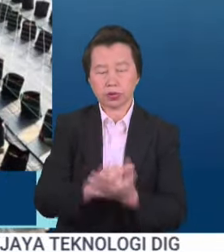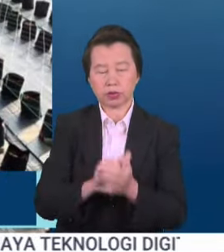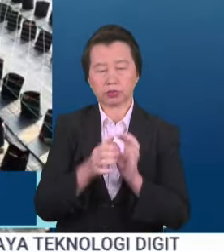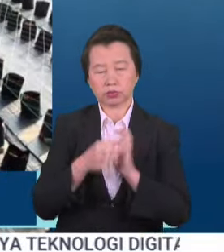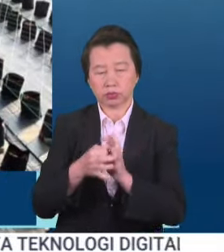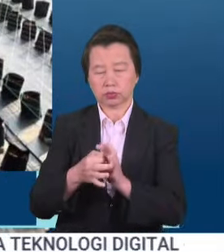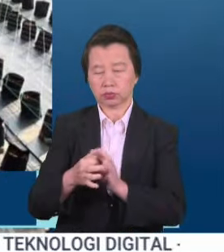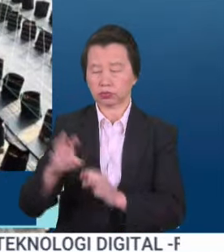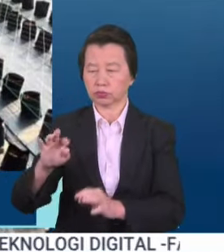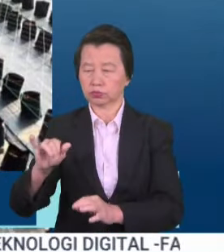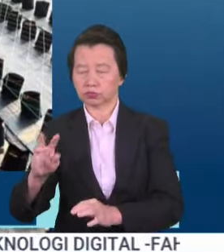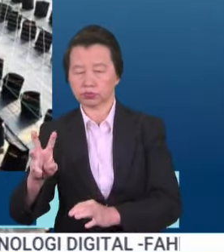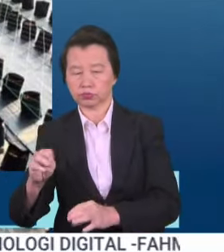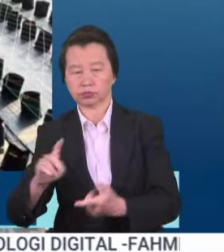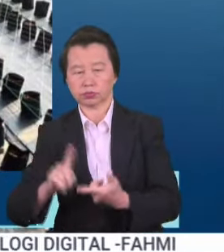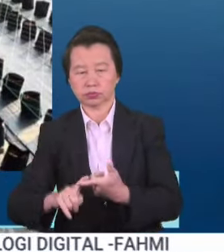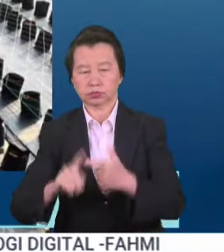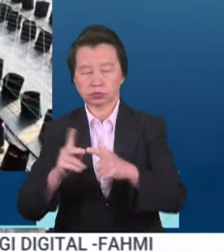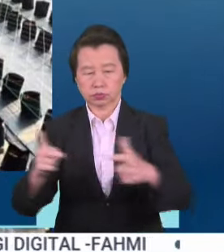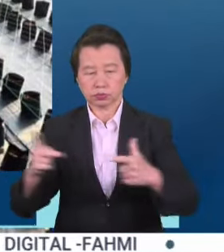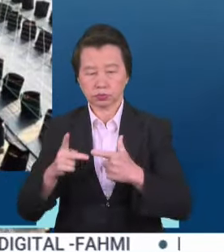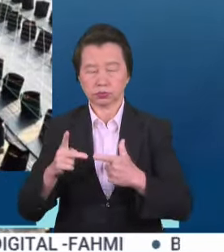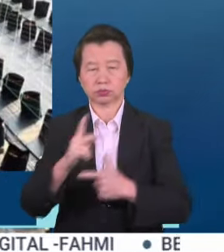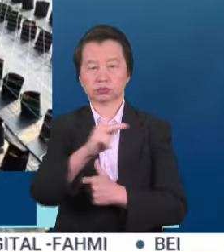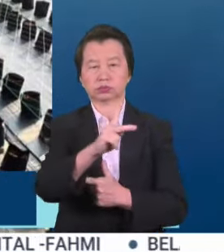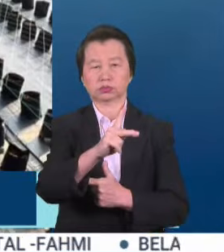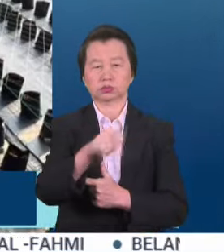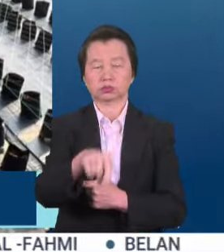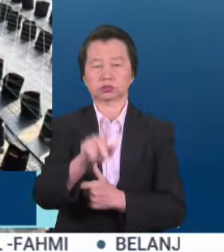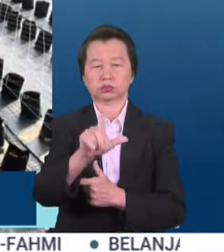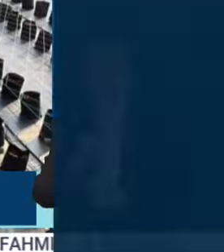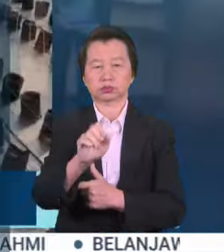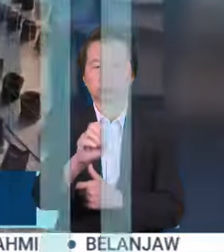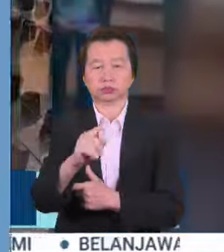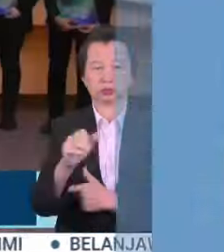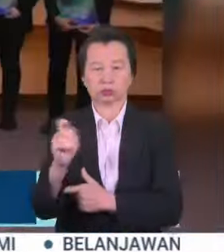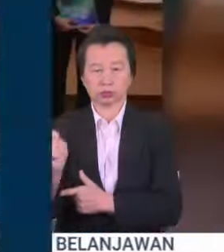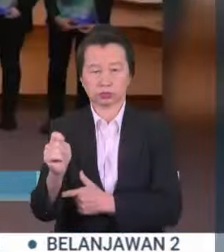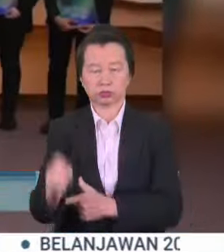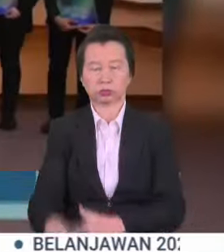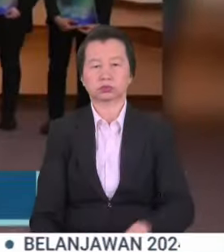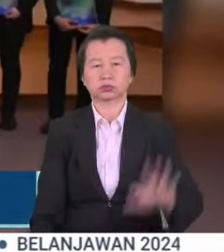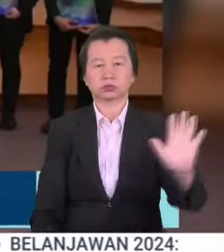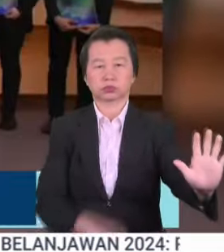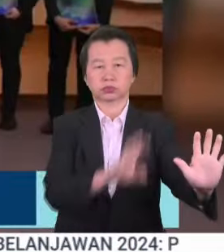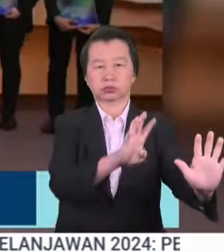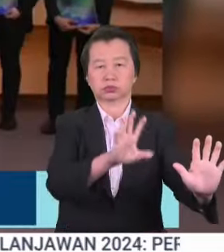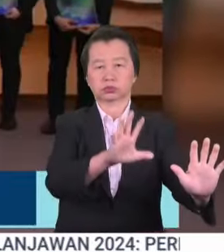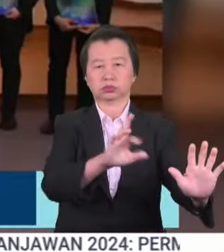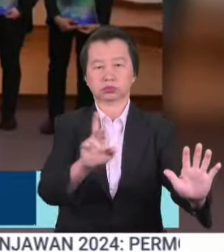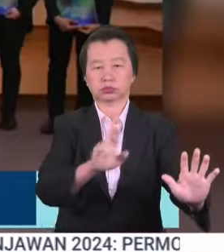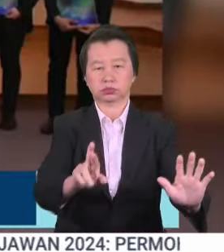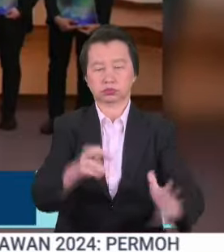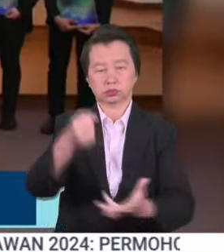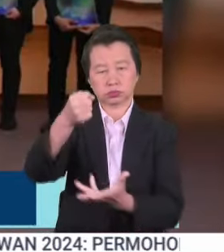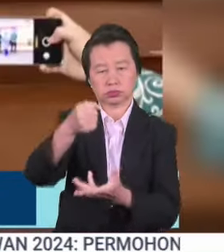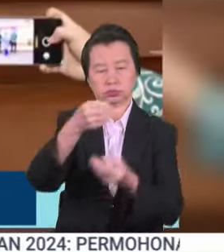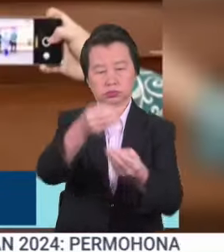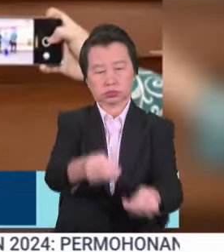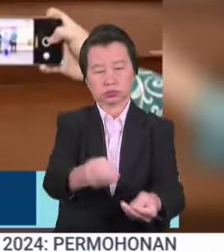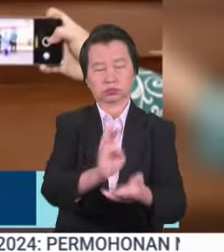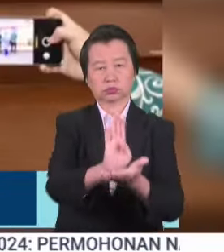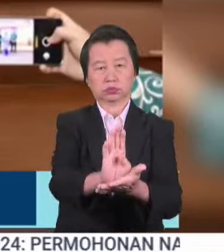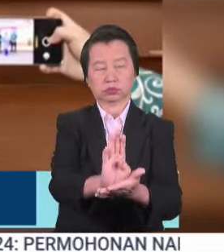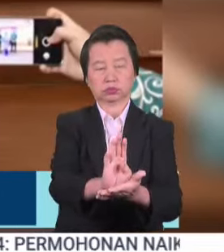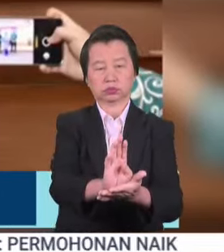Pertubuhan Peladang dan Pertubuhan Peladang Kawasan Kuala Langat. 545,000 dana zakat diperuntuk bagi